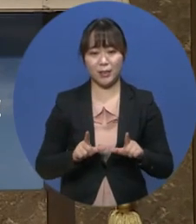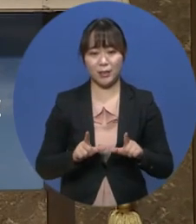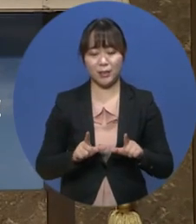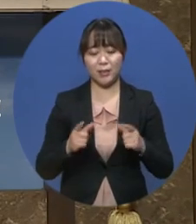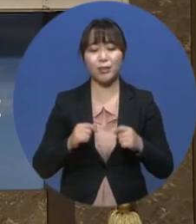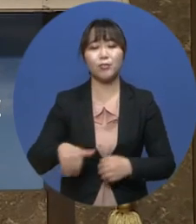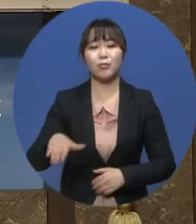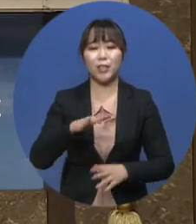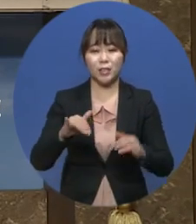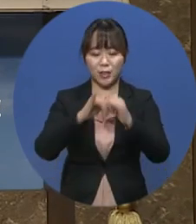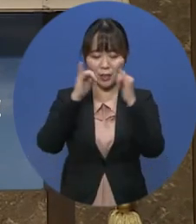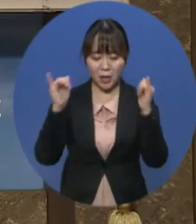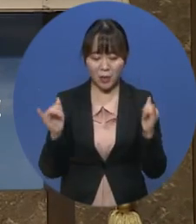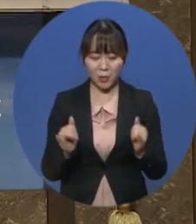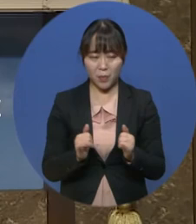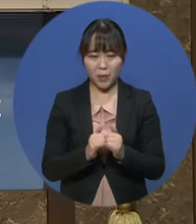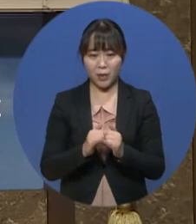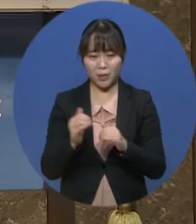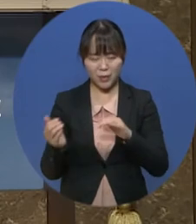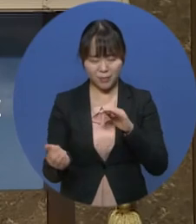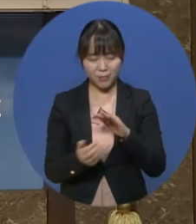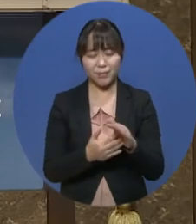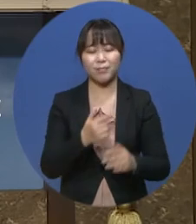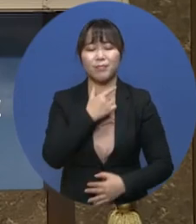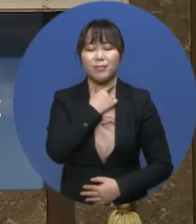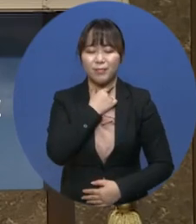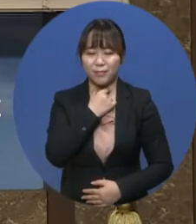사회가 되었으면 좋겠습니다